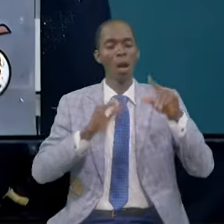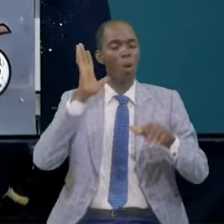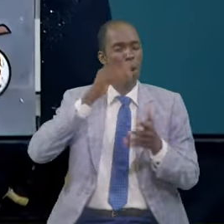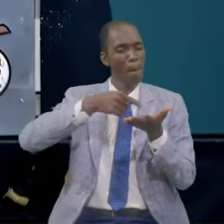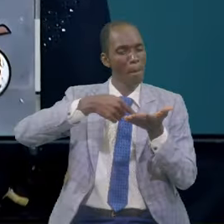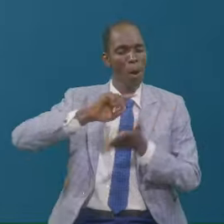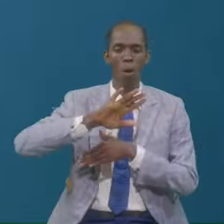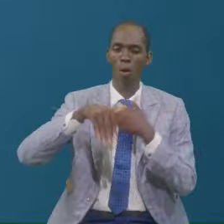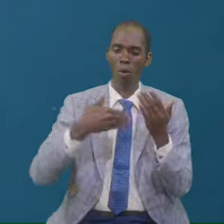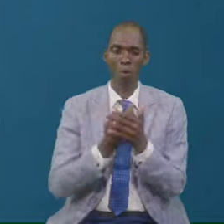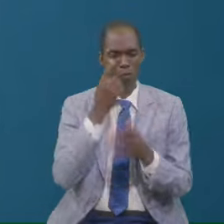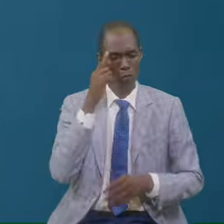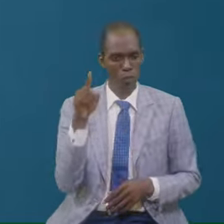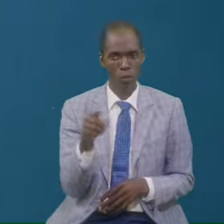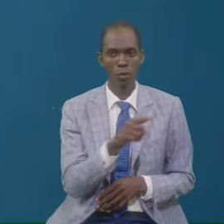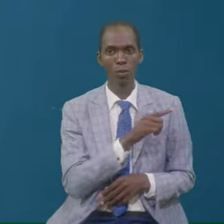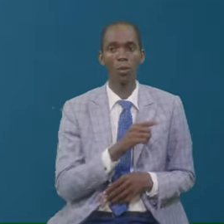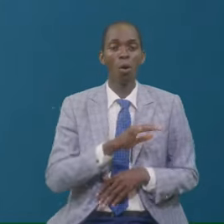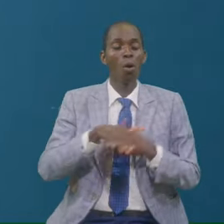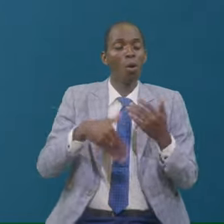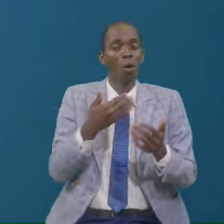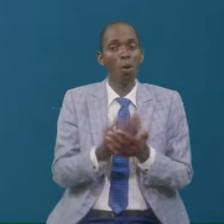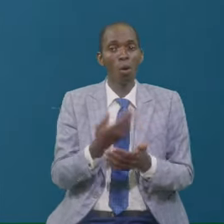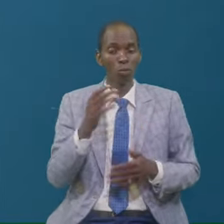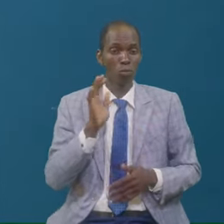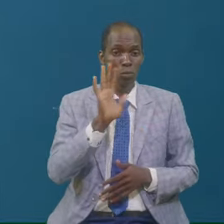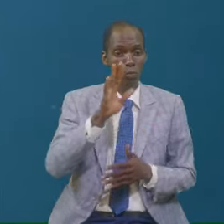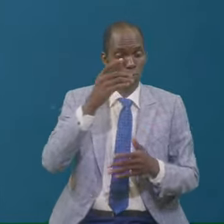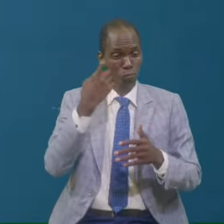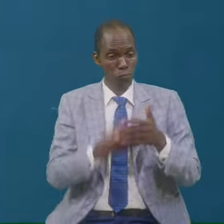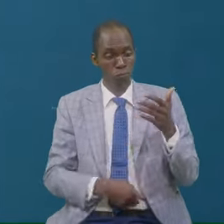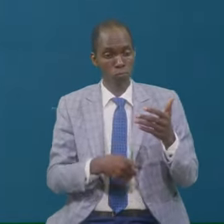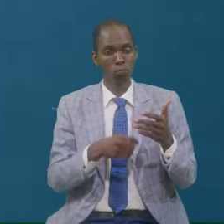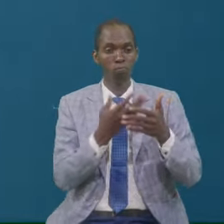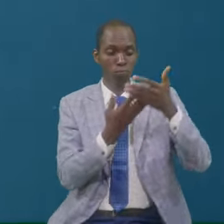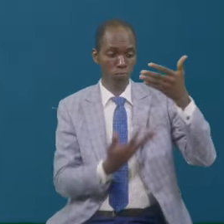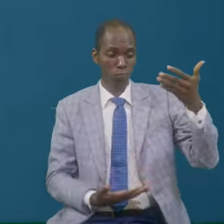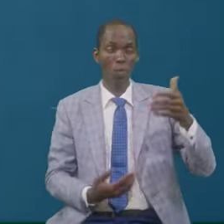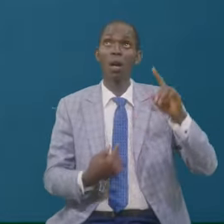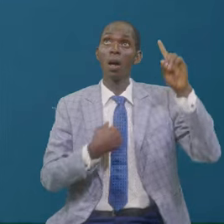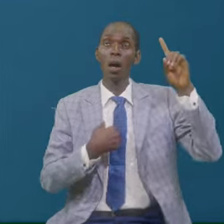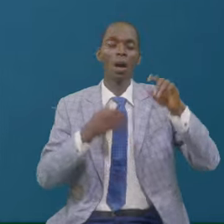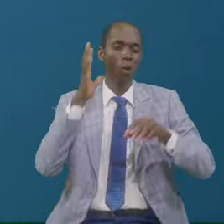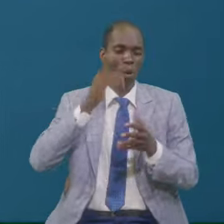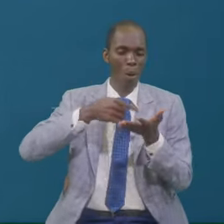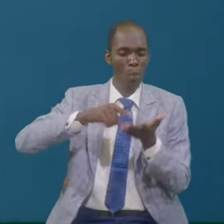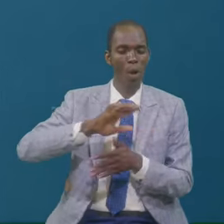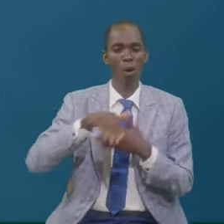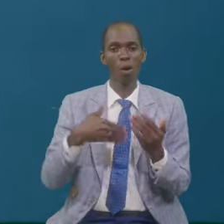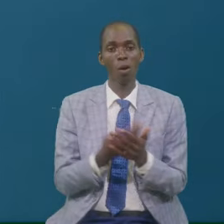చెల్లిస్తాను, అందరూ దేవుని స్తోత్రం చెల్లిస్తా. I will pay it all. నీ ఖర్చులన్నీ నేనే చెల్లించేస్తాను. Jesus